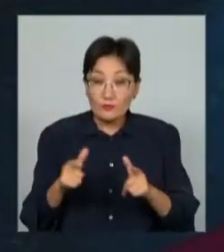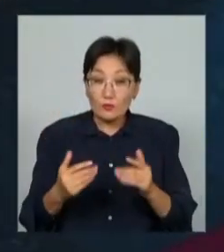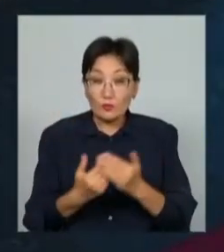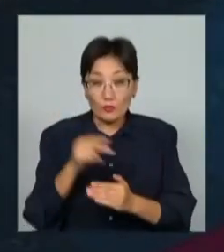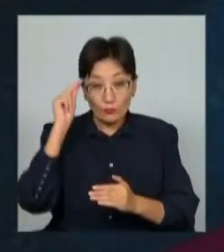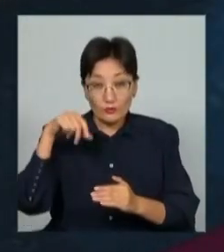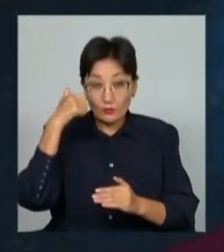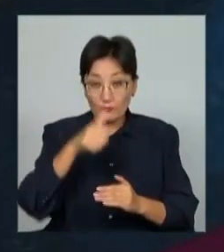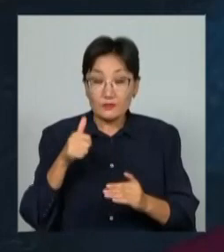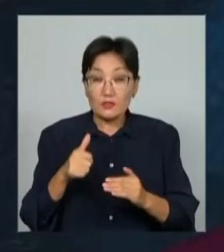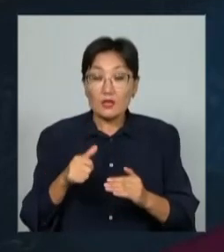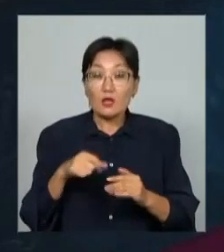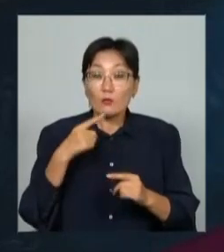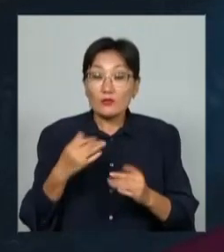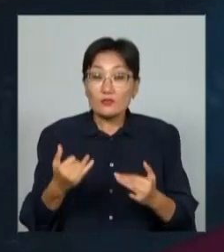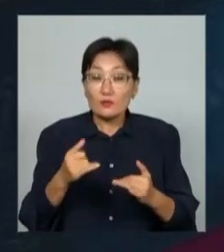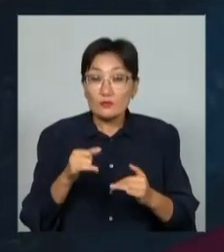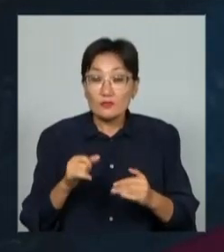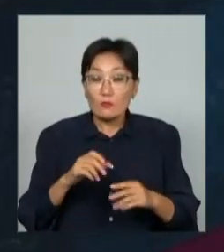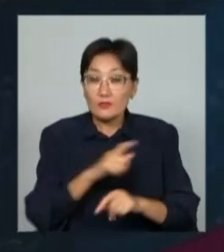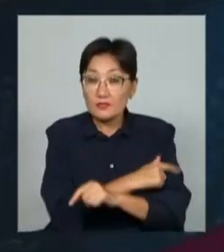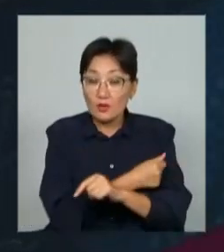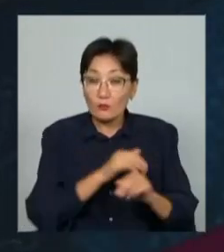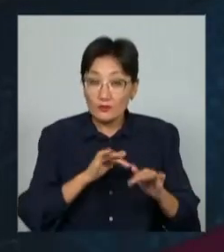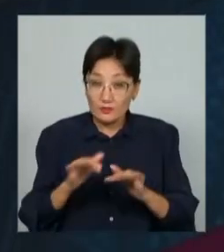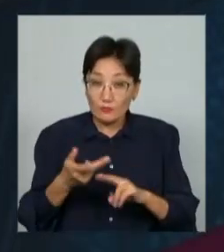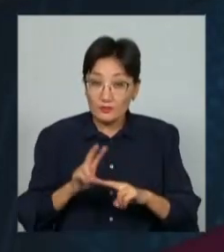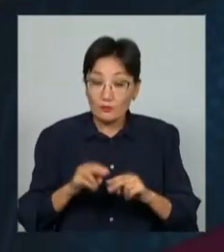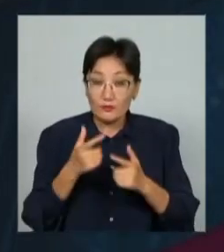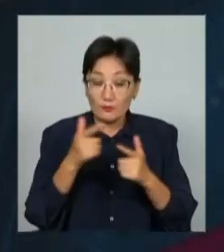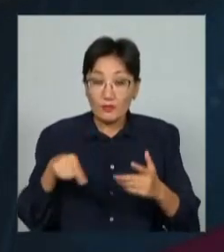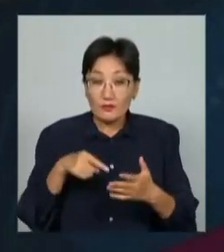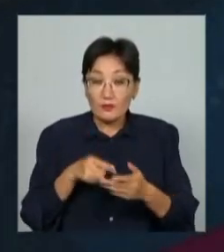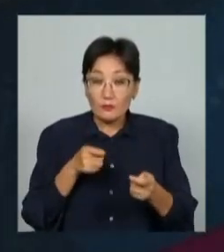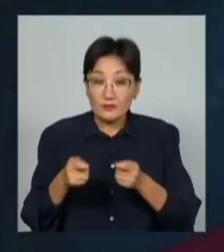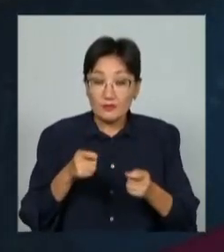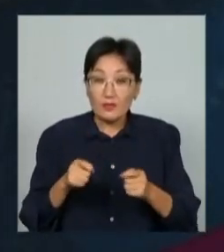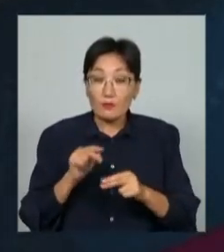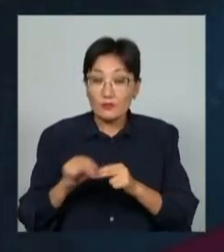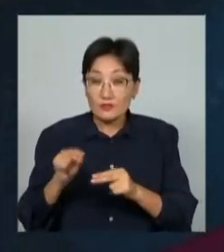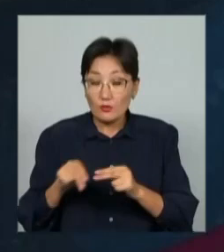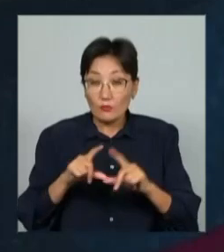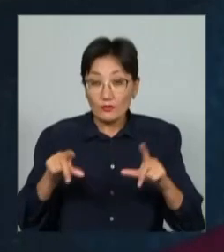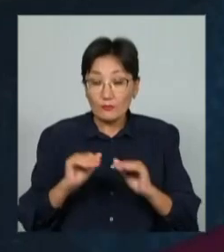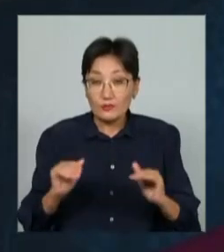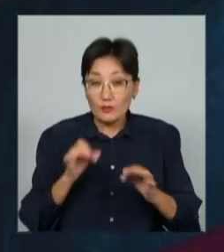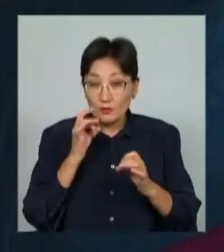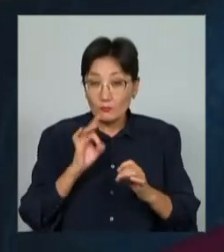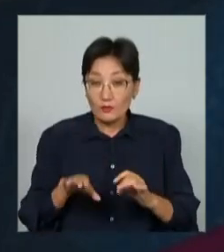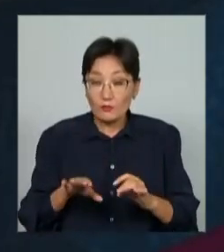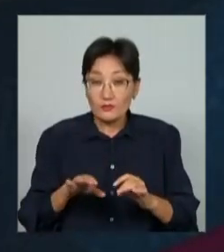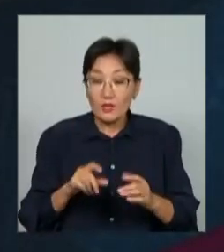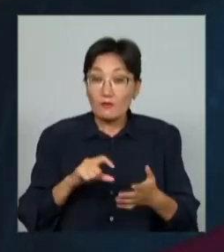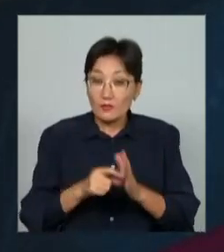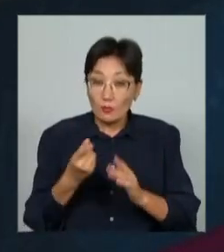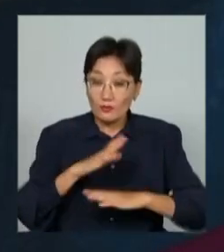новому учебному году. Речь прежде всего идет о санитарных мерах. Об этом сообщили в городском управлении образования. Школьники не будут перемещаться из